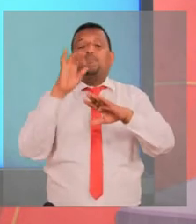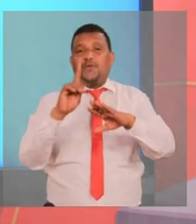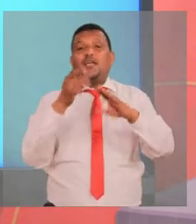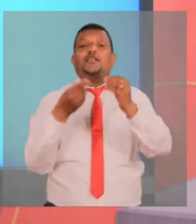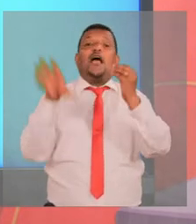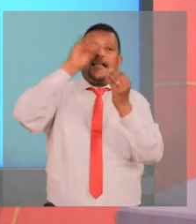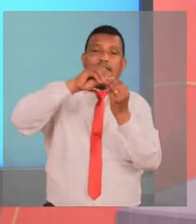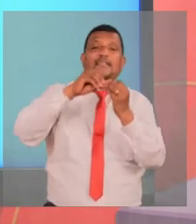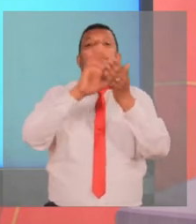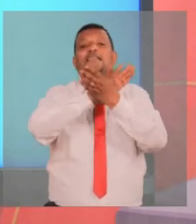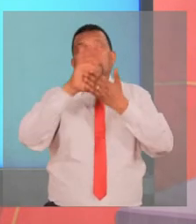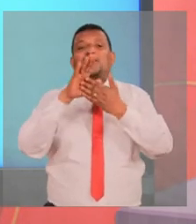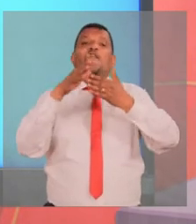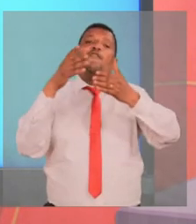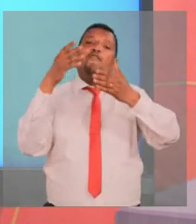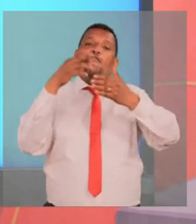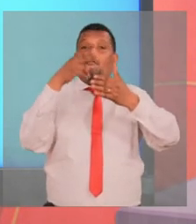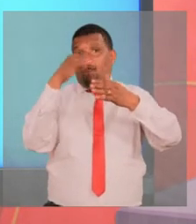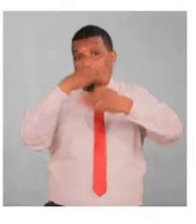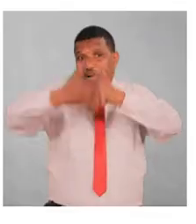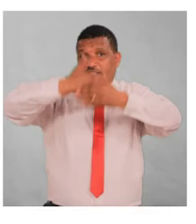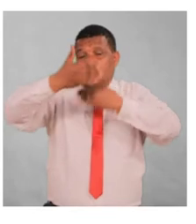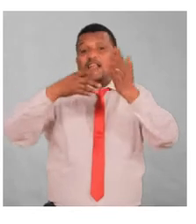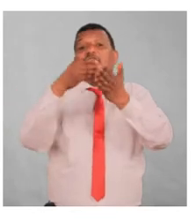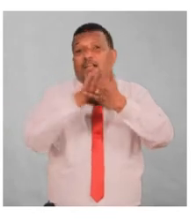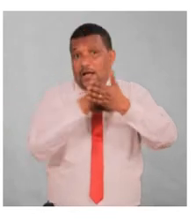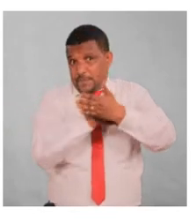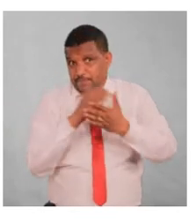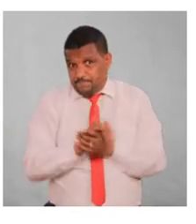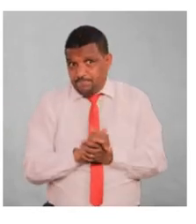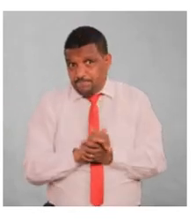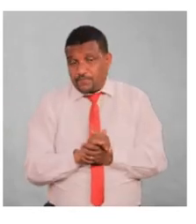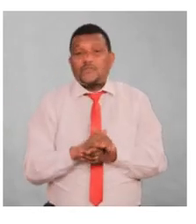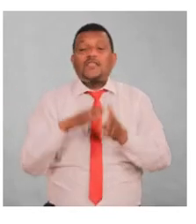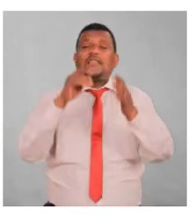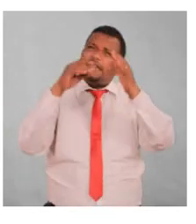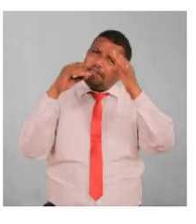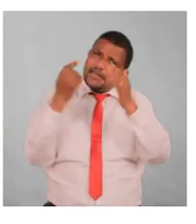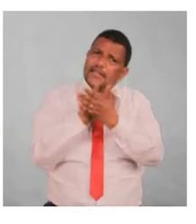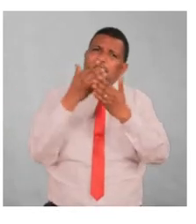जीटीबी मार्केट प्राइस - डिप्रेशन इज द